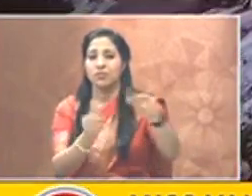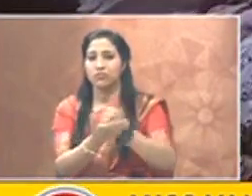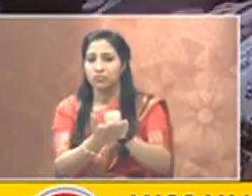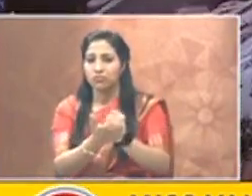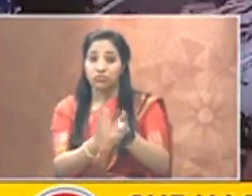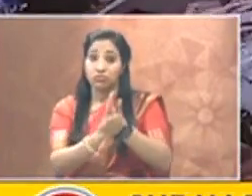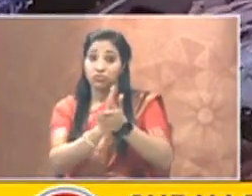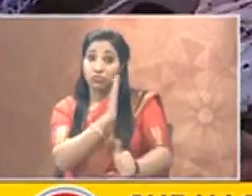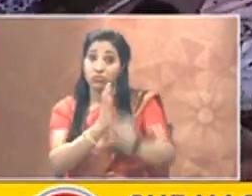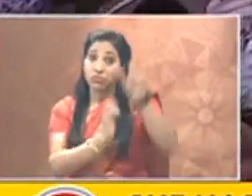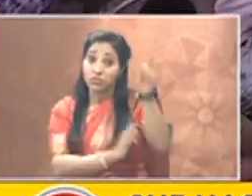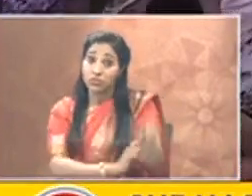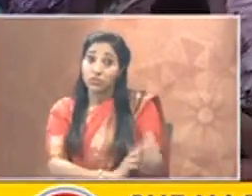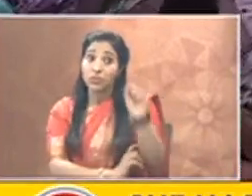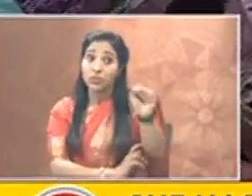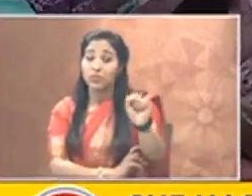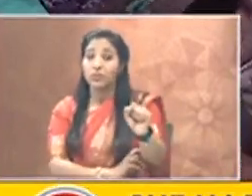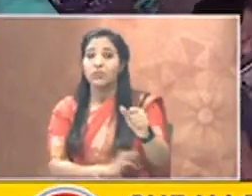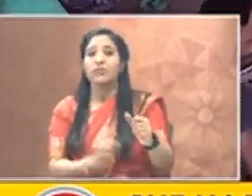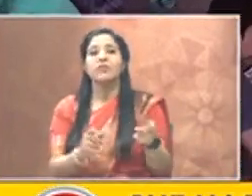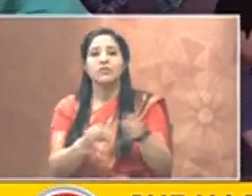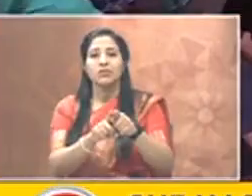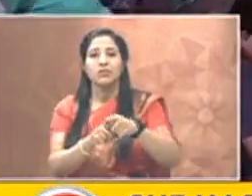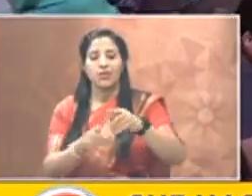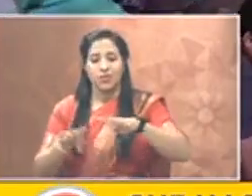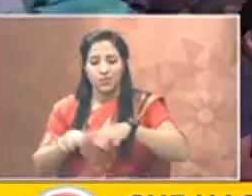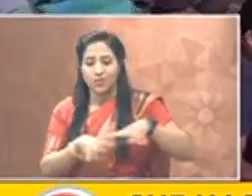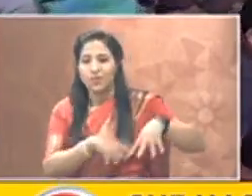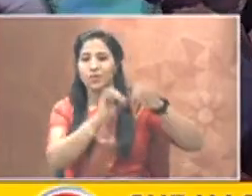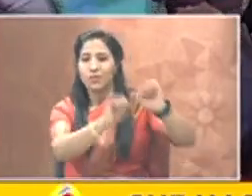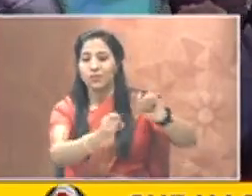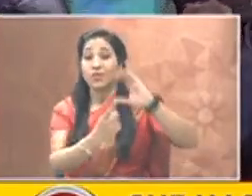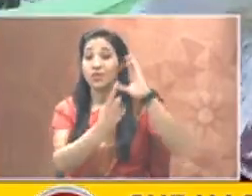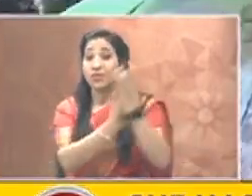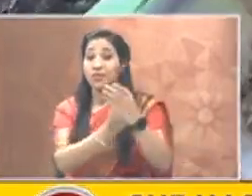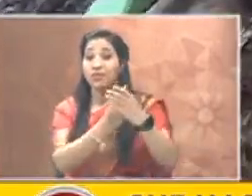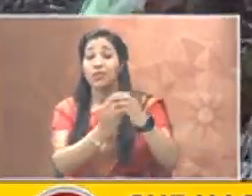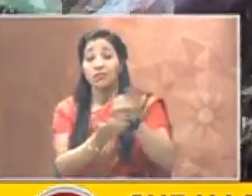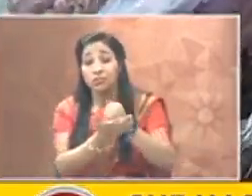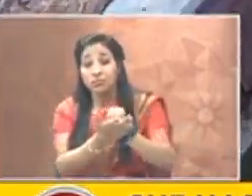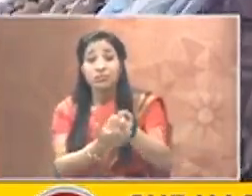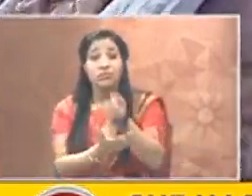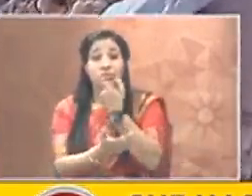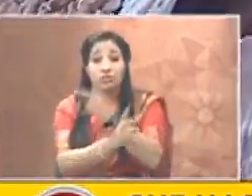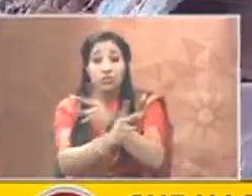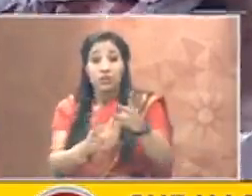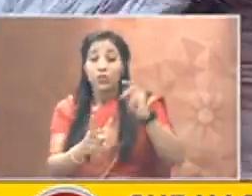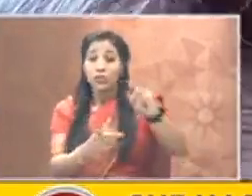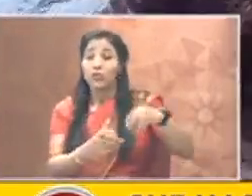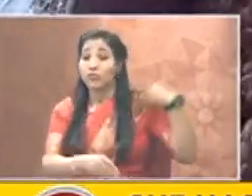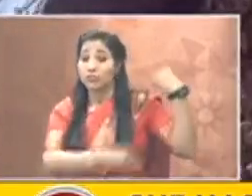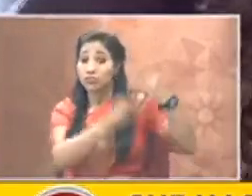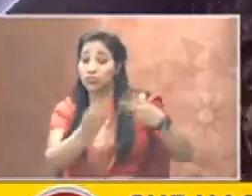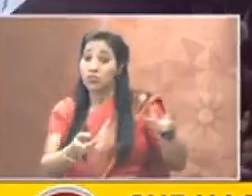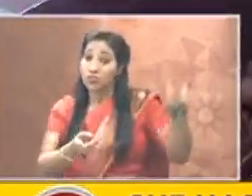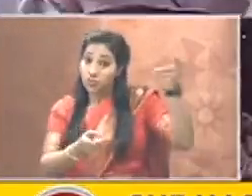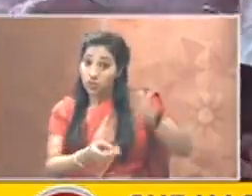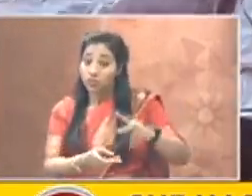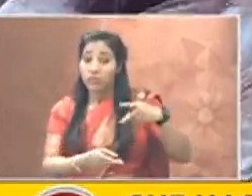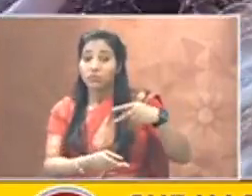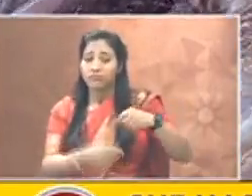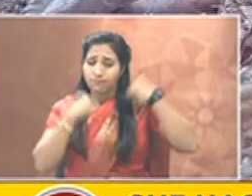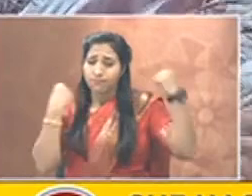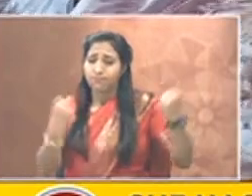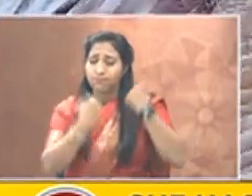हैं। इन्होंने आदि जनजाति की पारंपरिक चिकित्सा प्रणाली को पुनर्जीवित करने के लिए